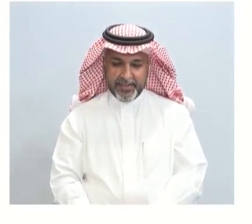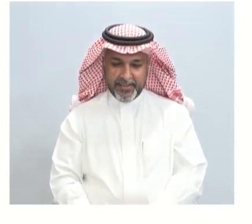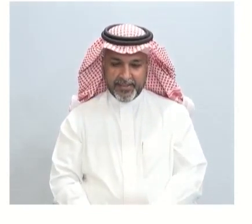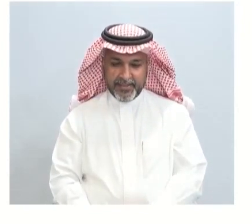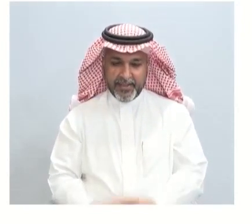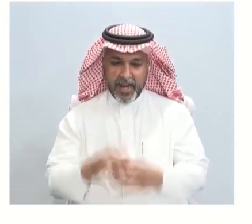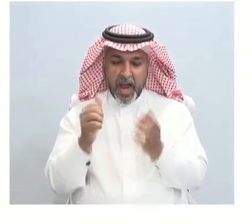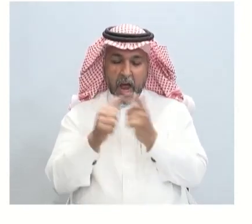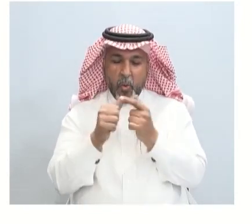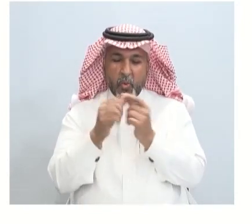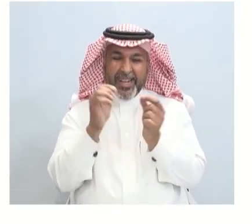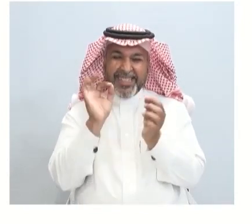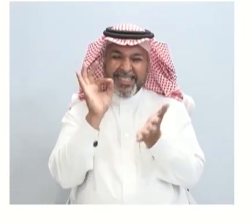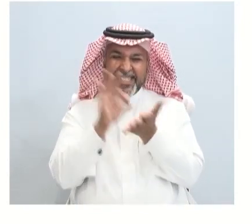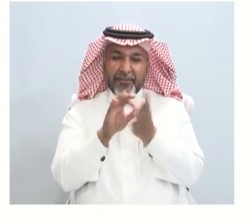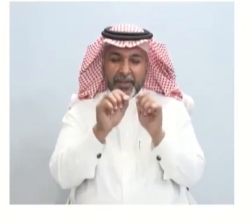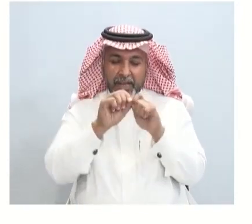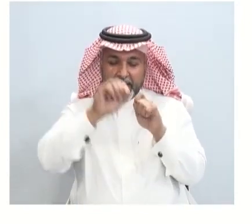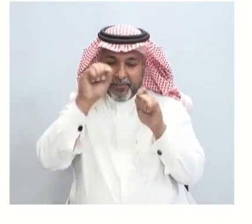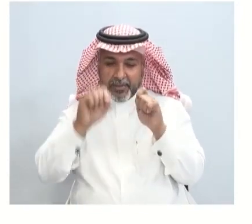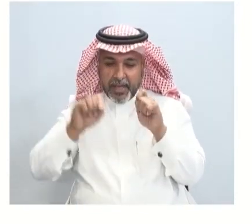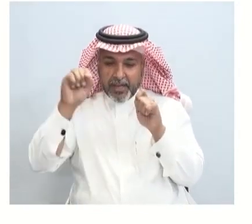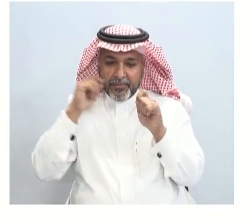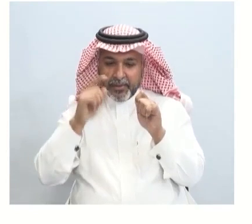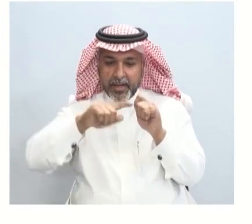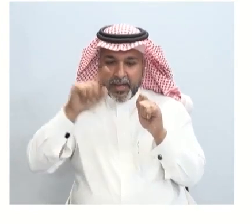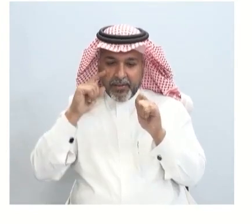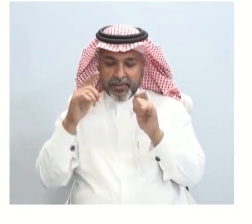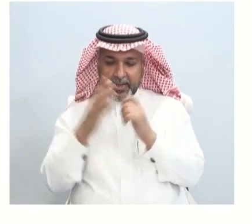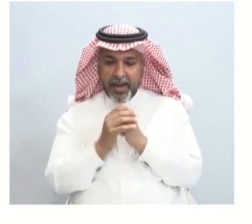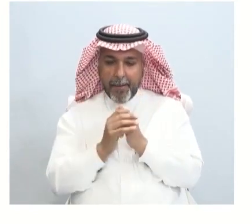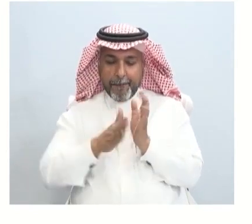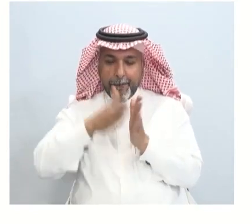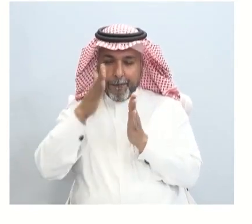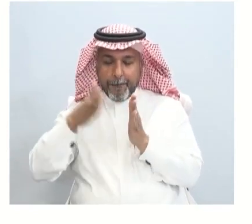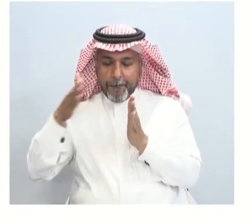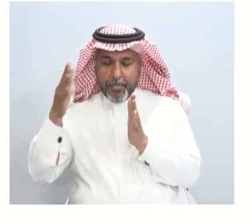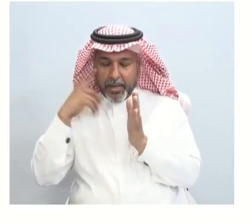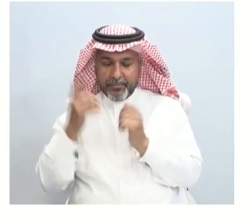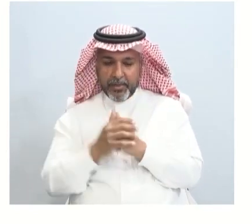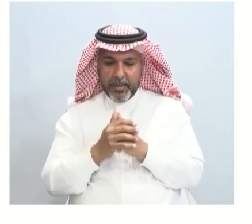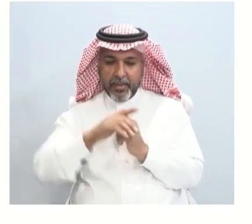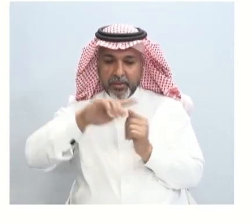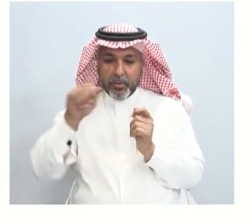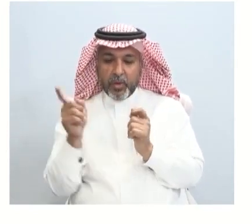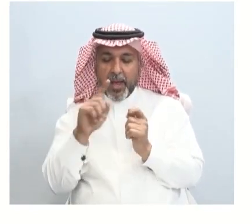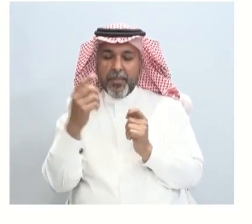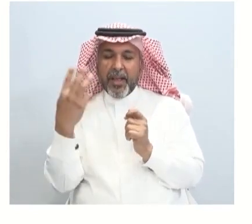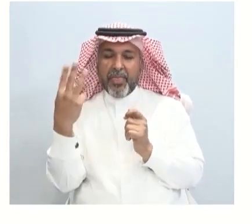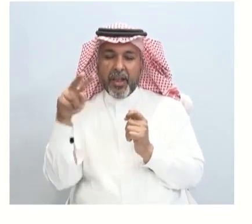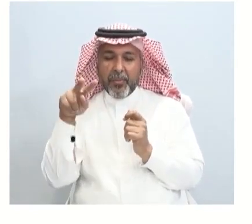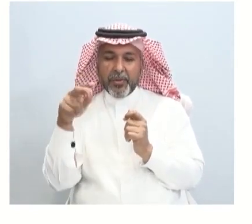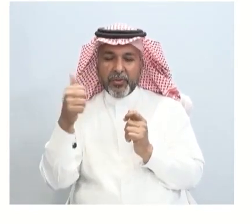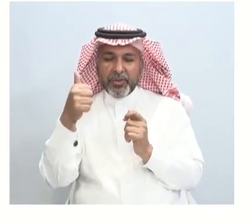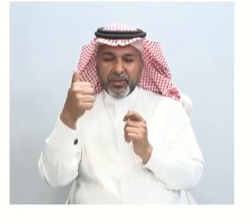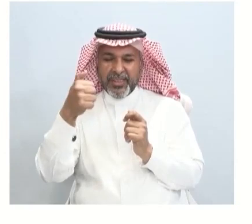تبدا من الصفر الى 360 فطول الدوره هنا يساوي 360 اما السعه فهي تساوي واحد مجال داله